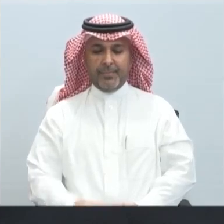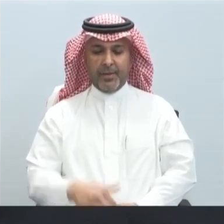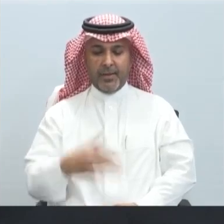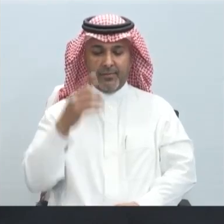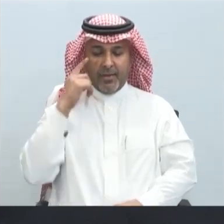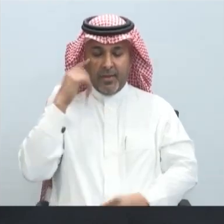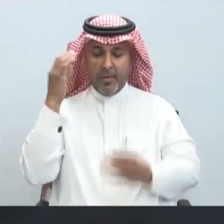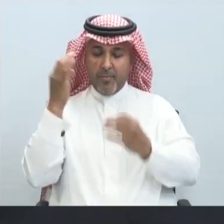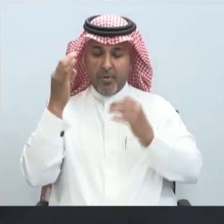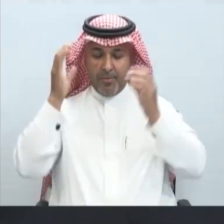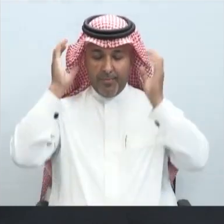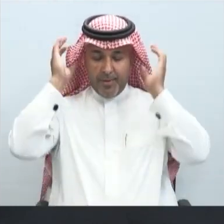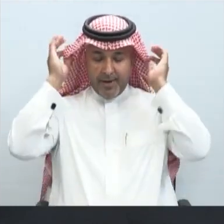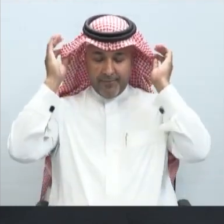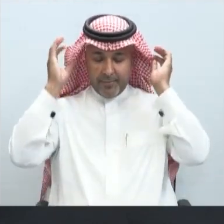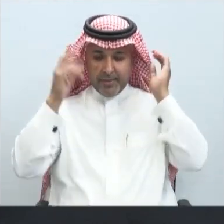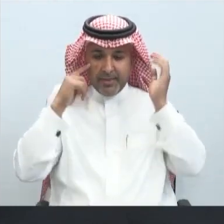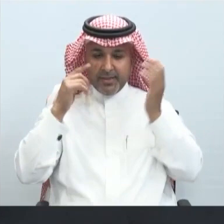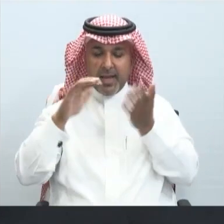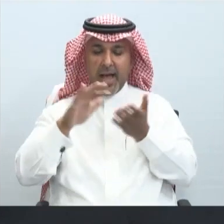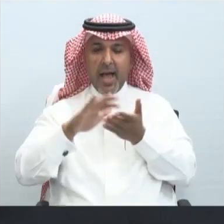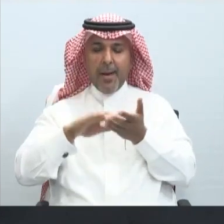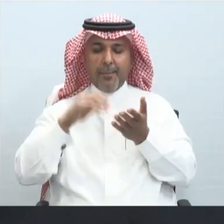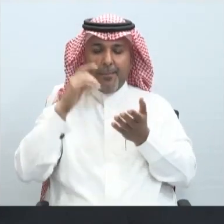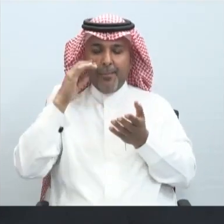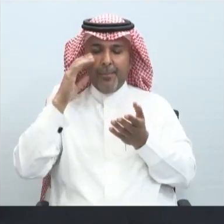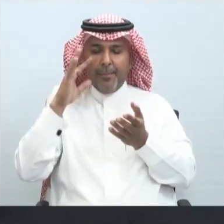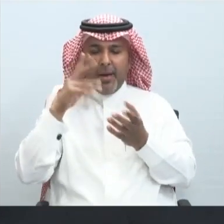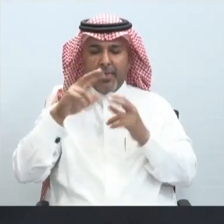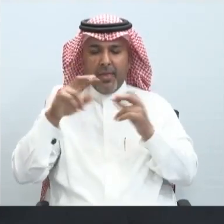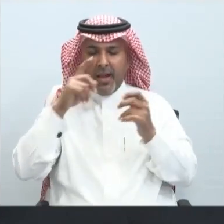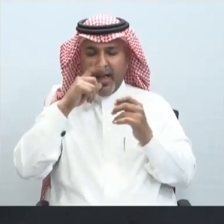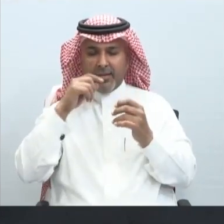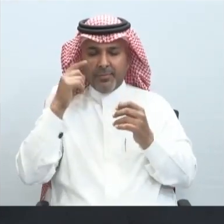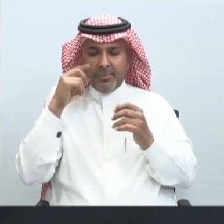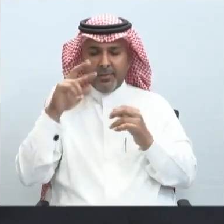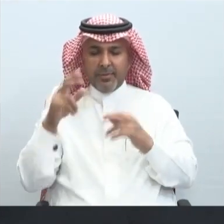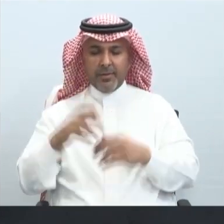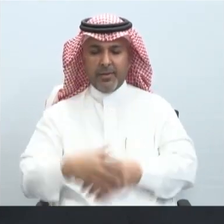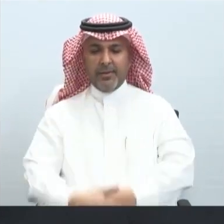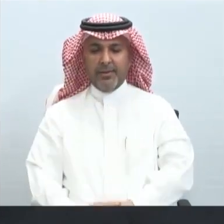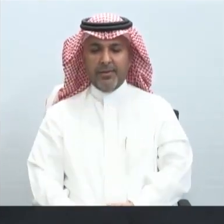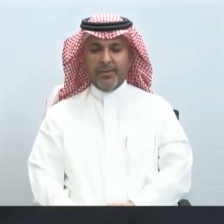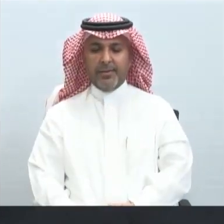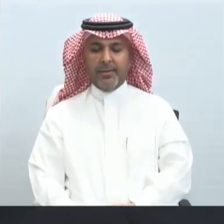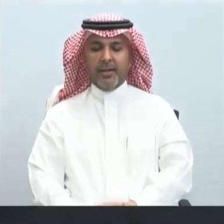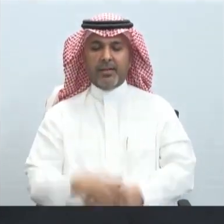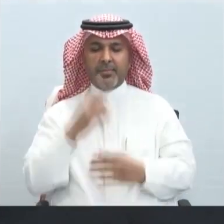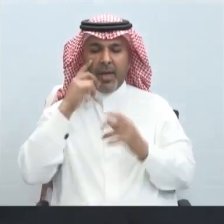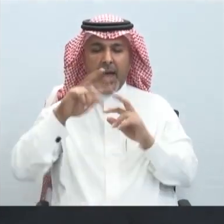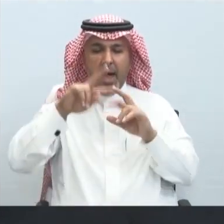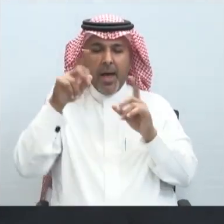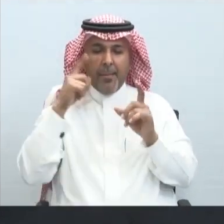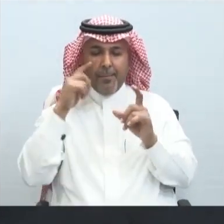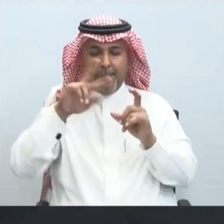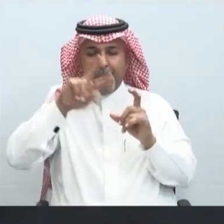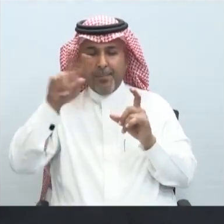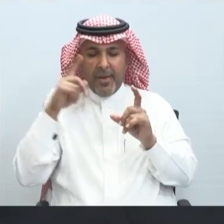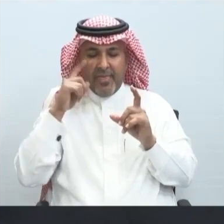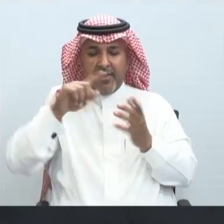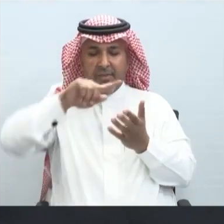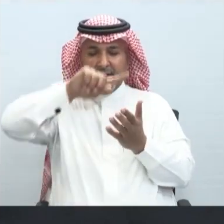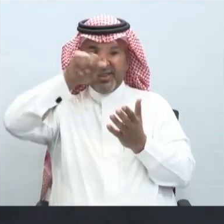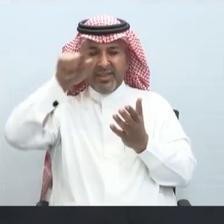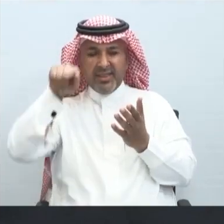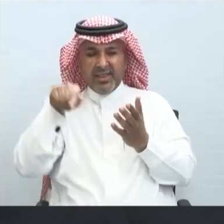وسبب في ذلك اللي هو يعني يعني سلوك الداله المثلثيه كيف جائزه زي ما قلنا انه يكون فيها دوران